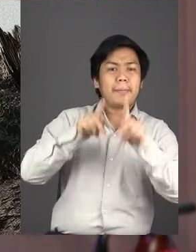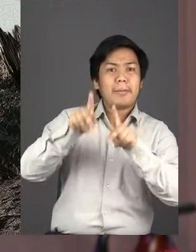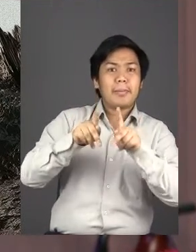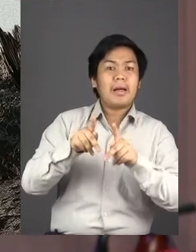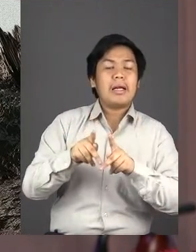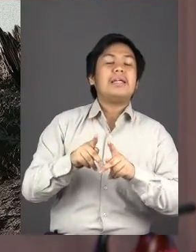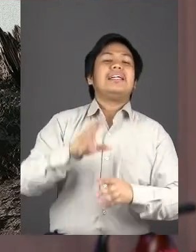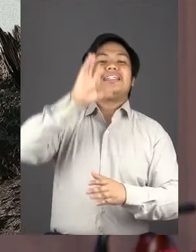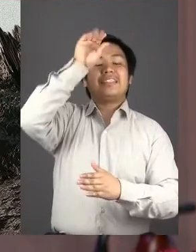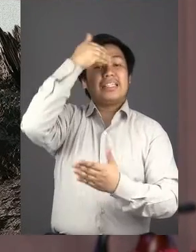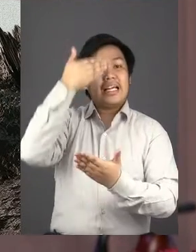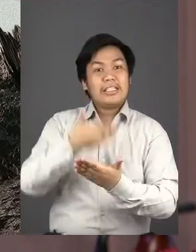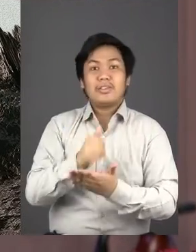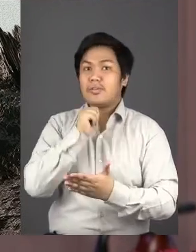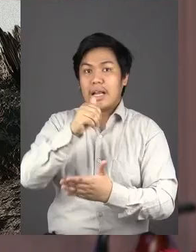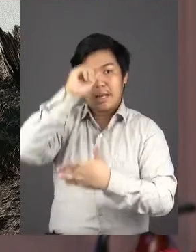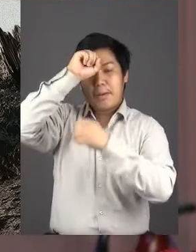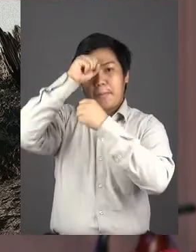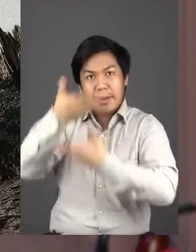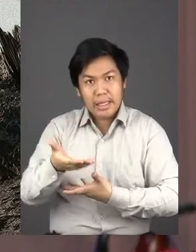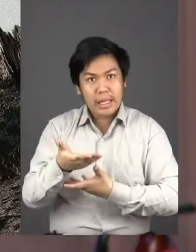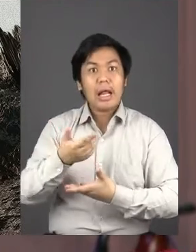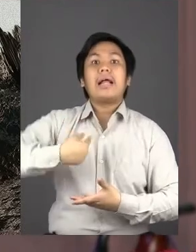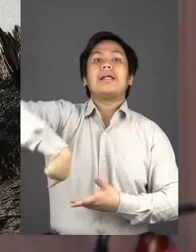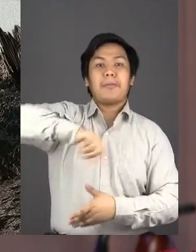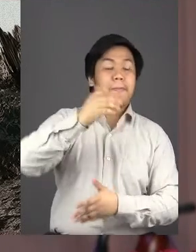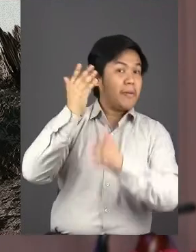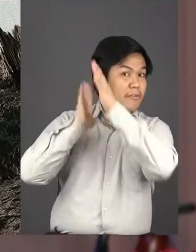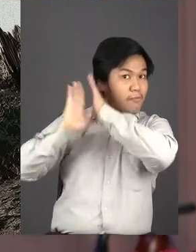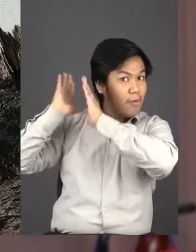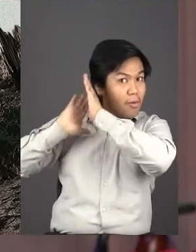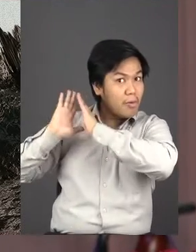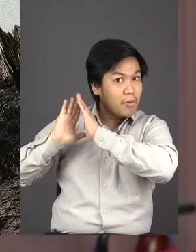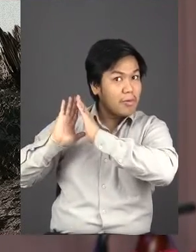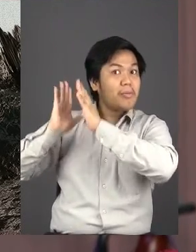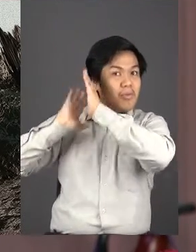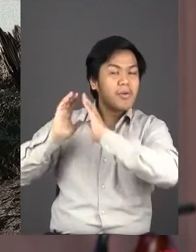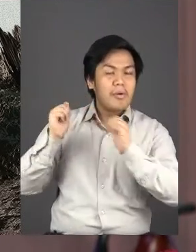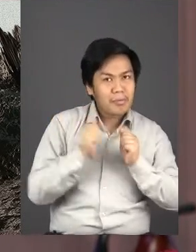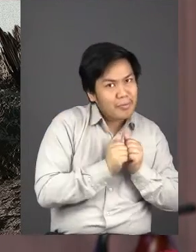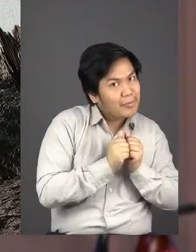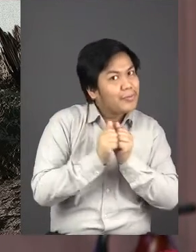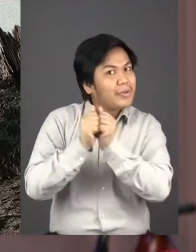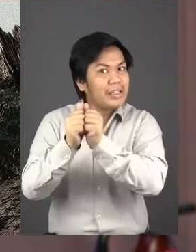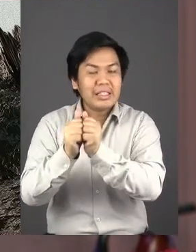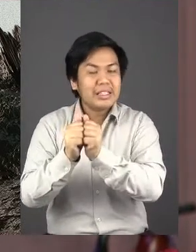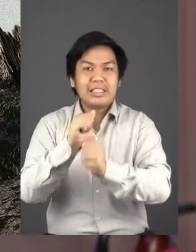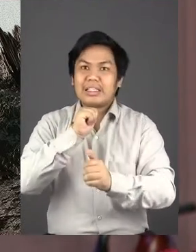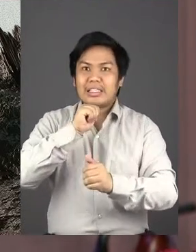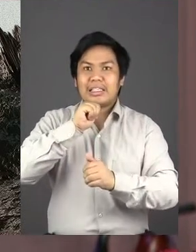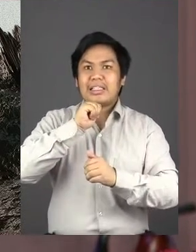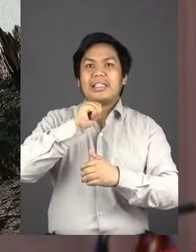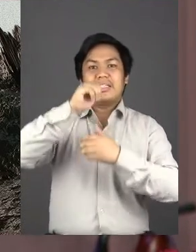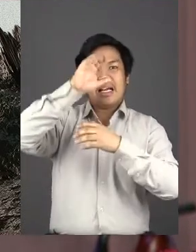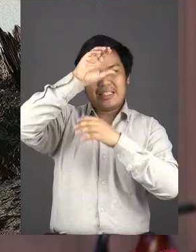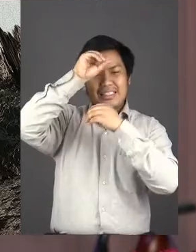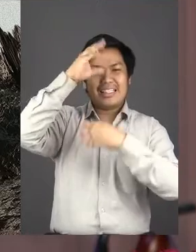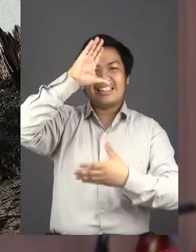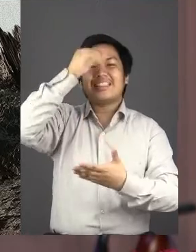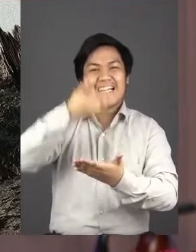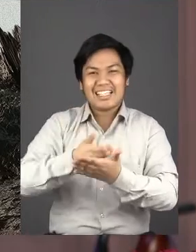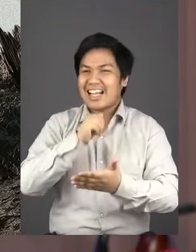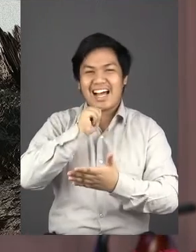of disobedience. Dati po tayo lahat kasama doon. Yung banda po na yun, sikat na sikat, sons of disobedience.